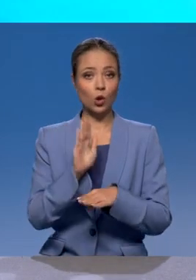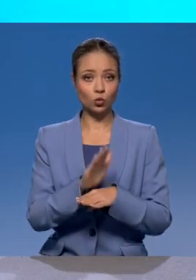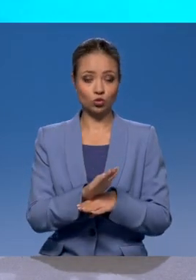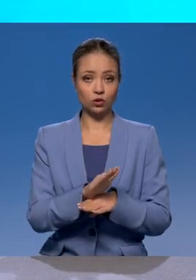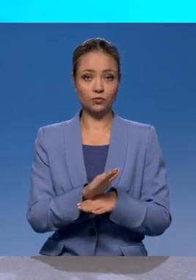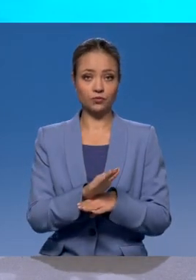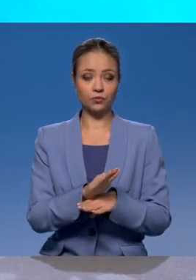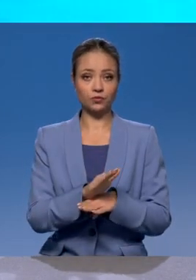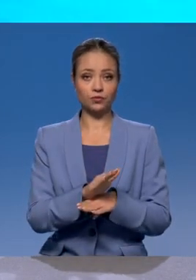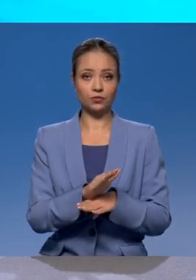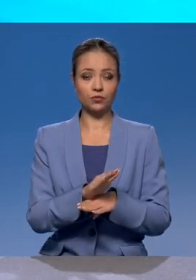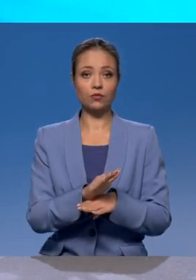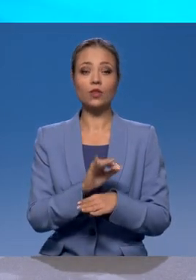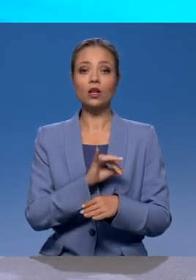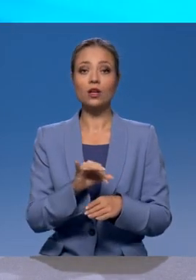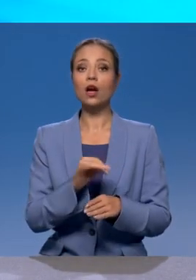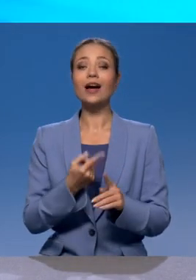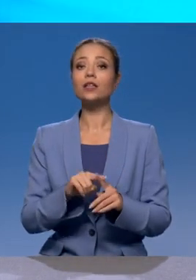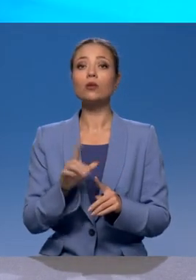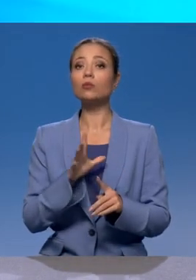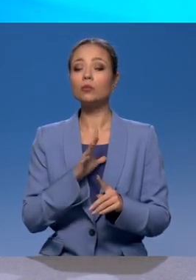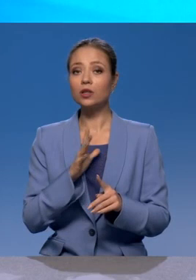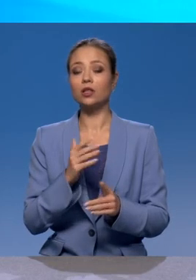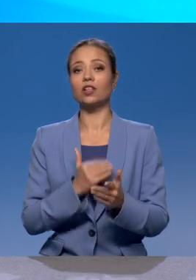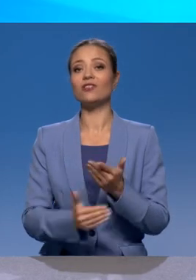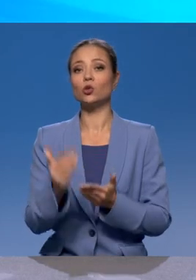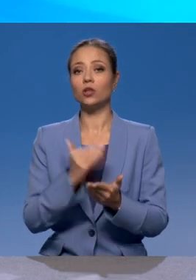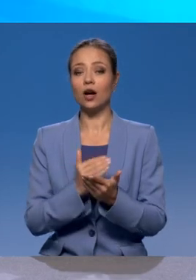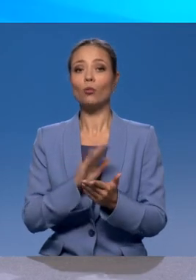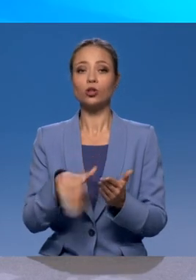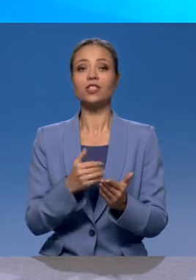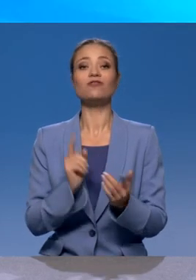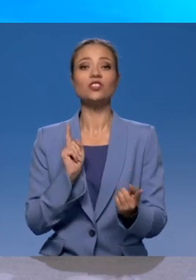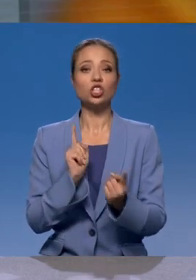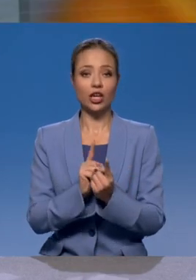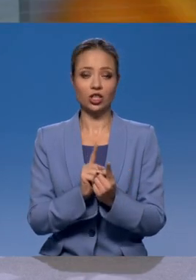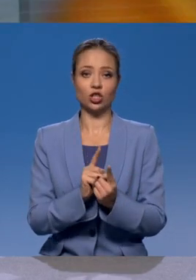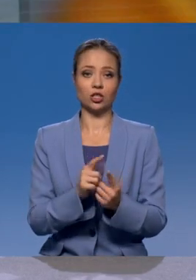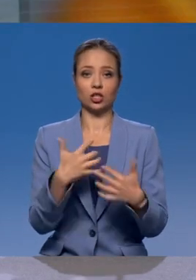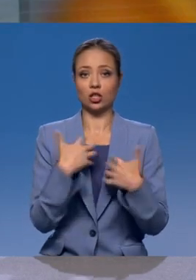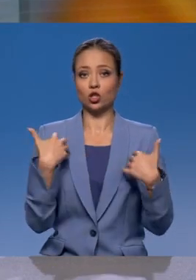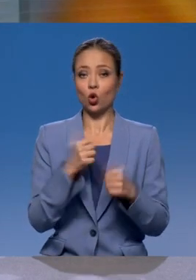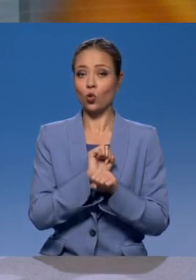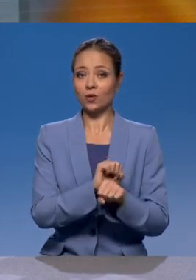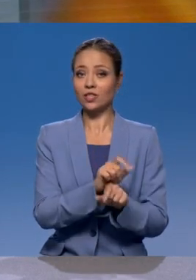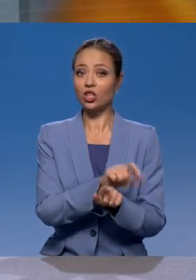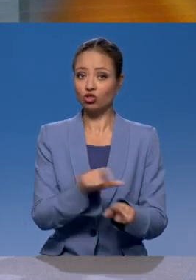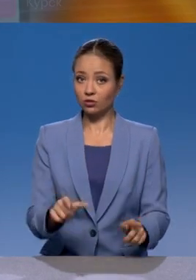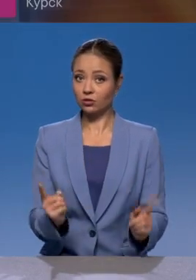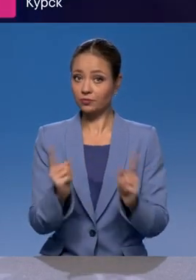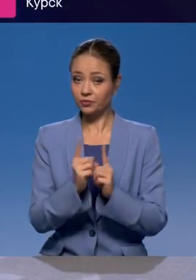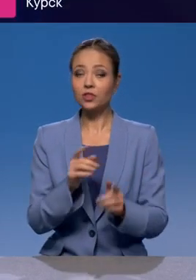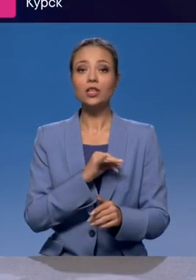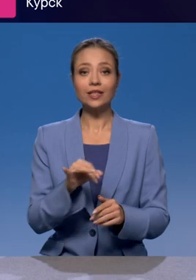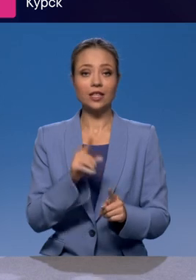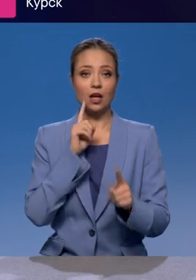которые были даны в результате встречи с зоозащитниками, и в последующем, учитывая то, что правительство отказалось от